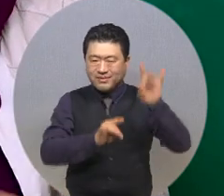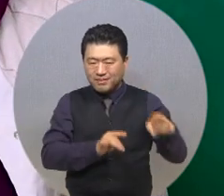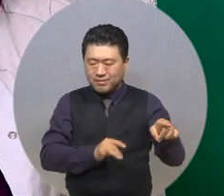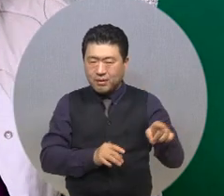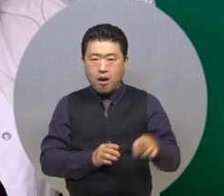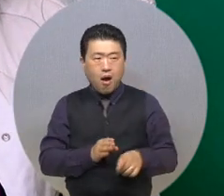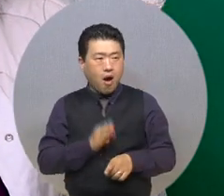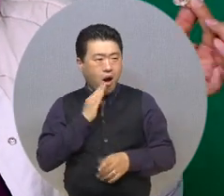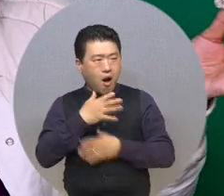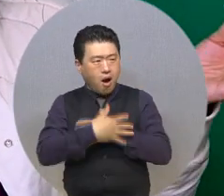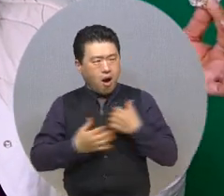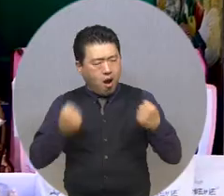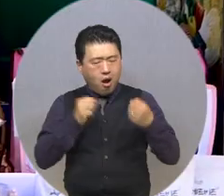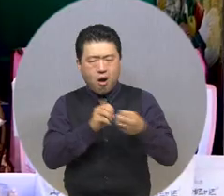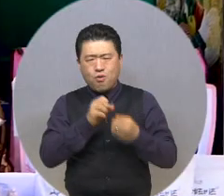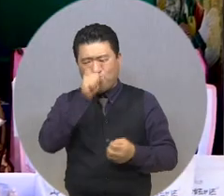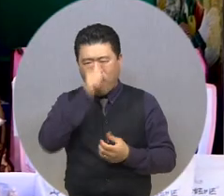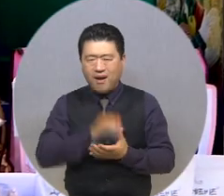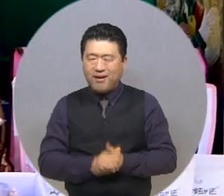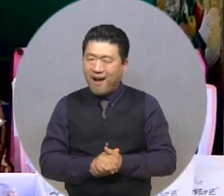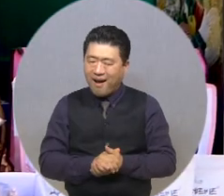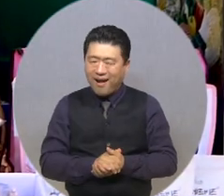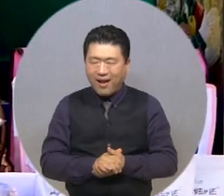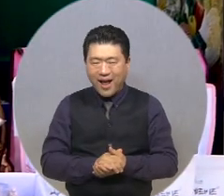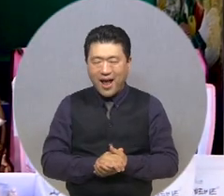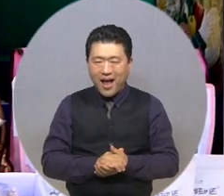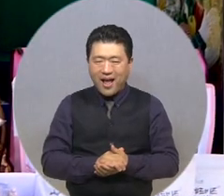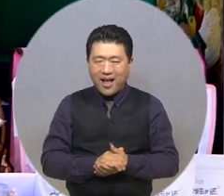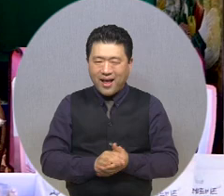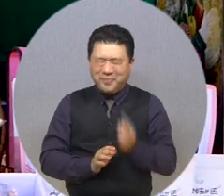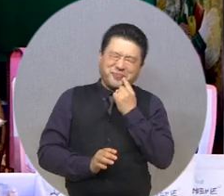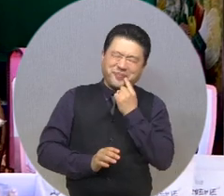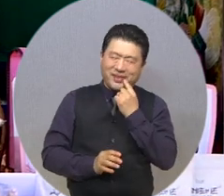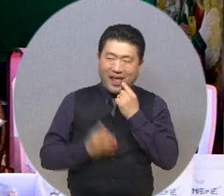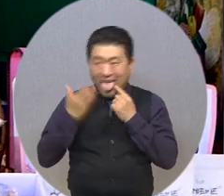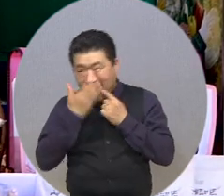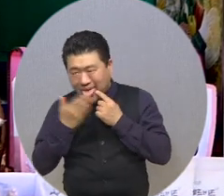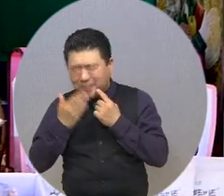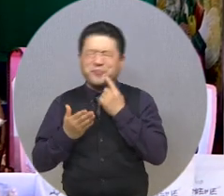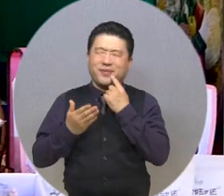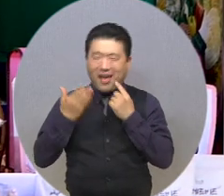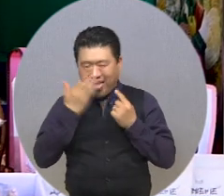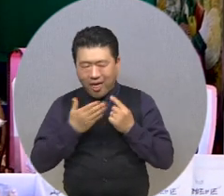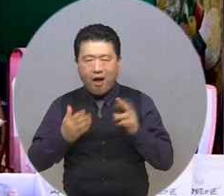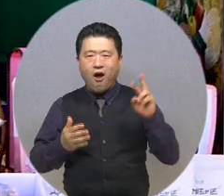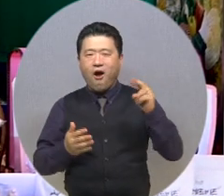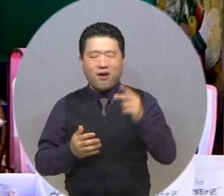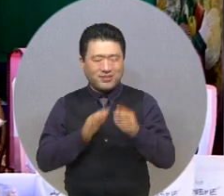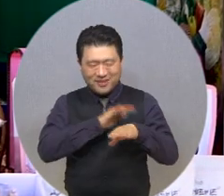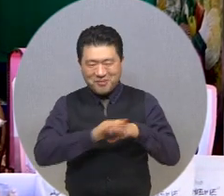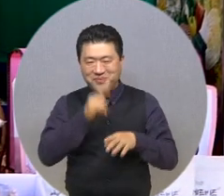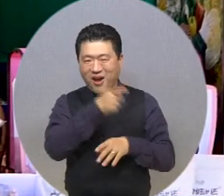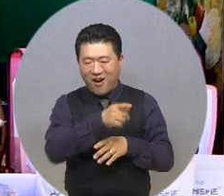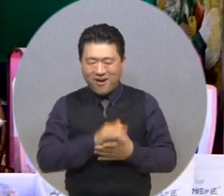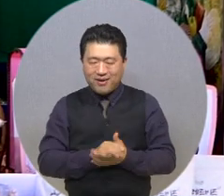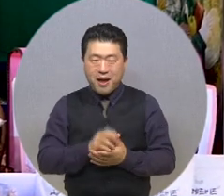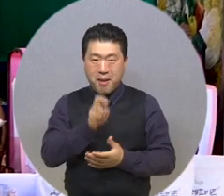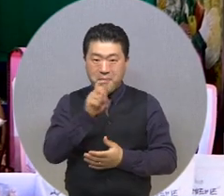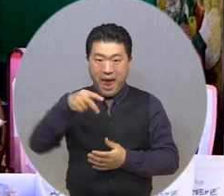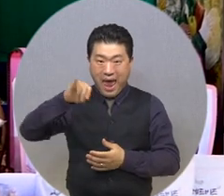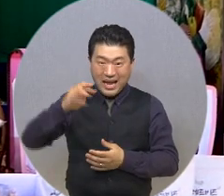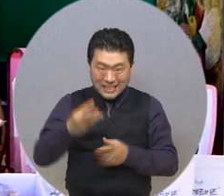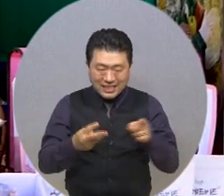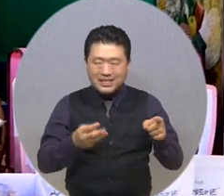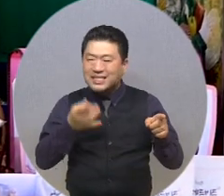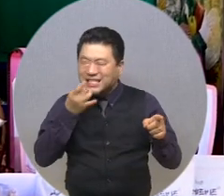진짜 건강식이네. 새콤달콤하네. 네, 맞습니다. 이게 지금 매실 한과. 네. 오리지널 매실에다가 이렇게 쌀